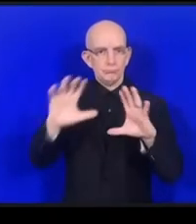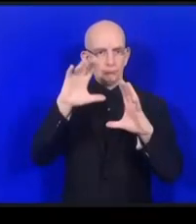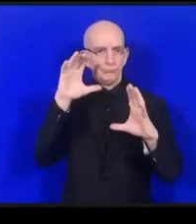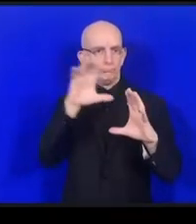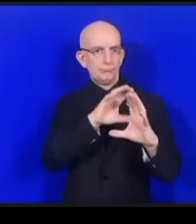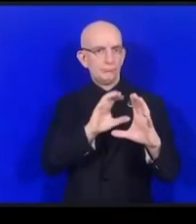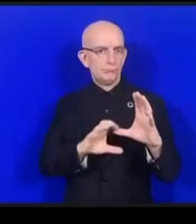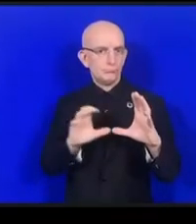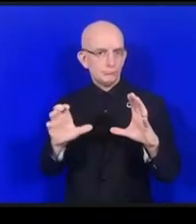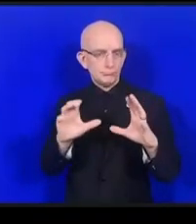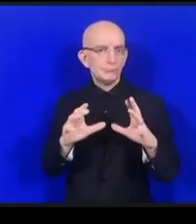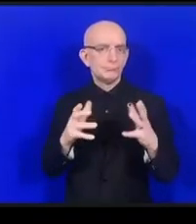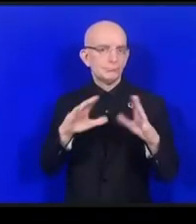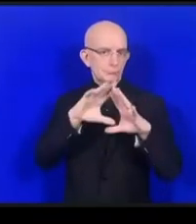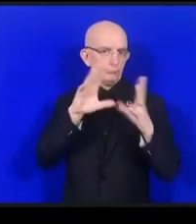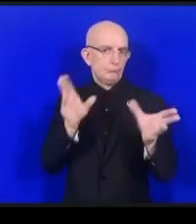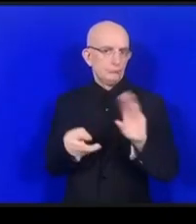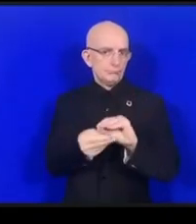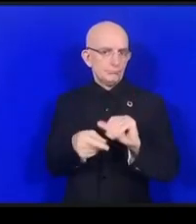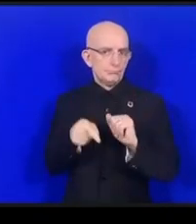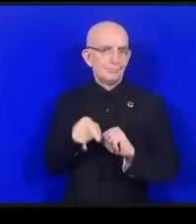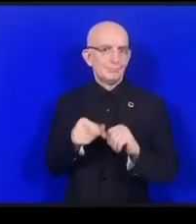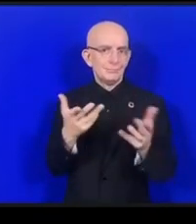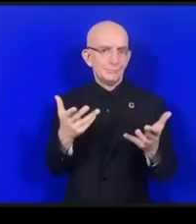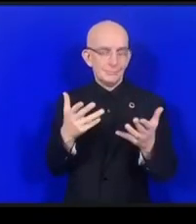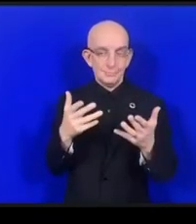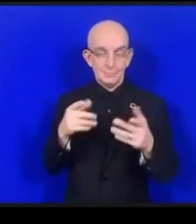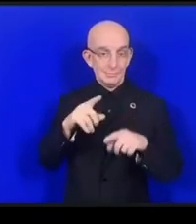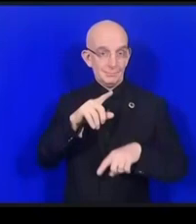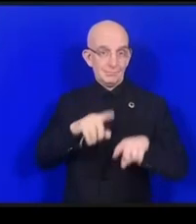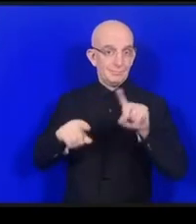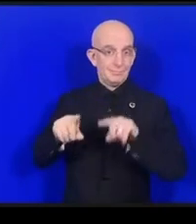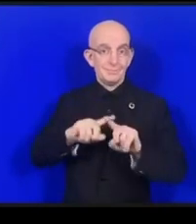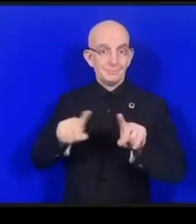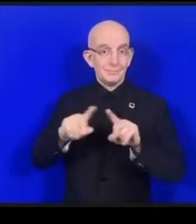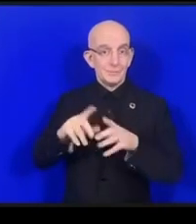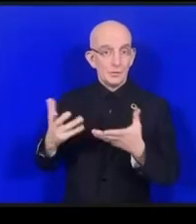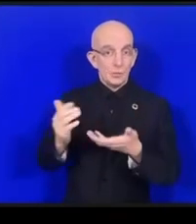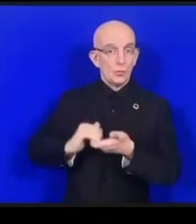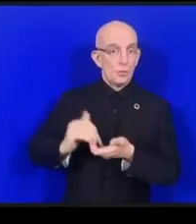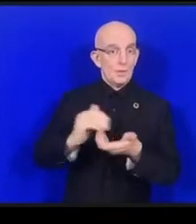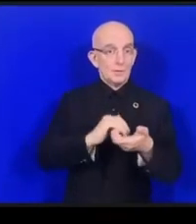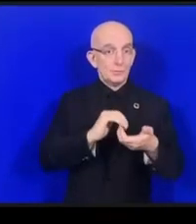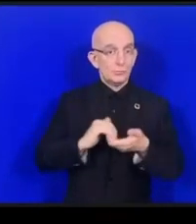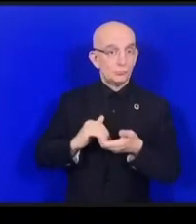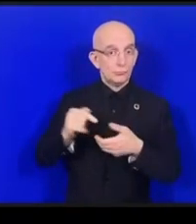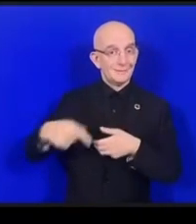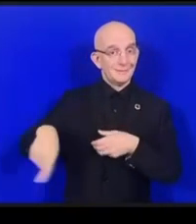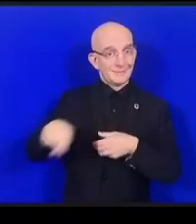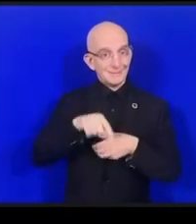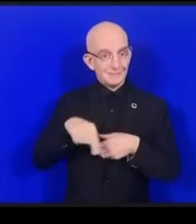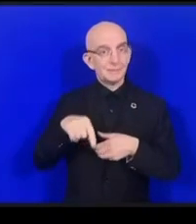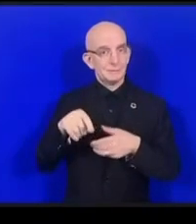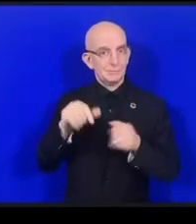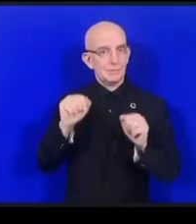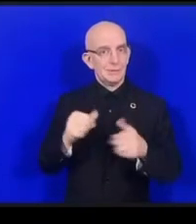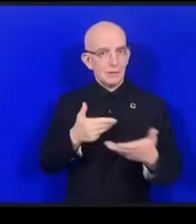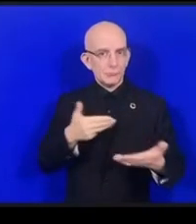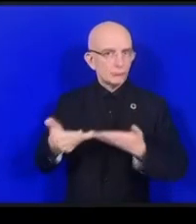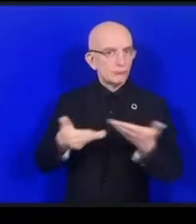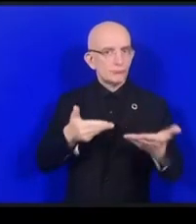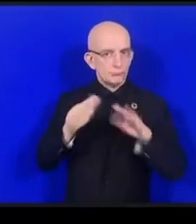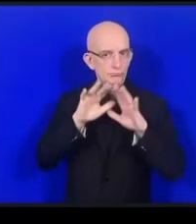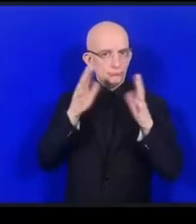сотрудничества между государственными членами Отвечая на ваш конкретный вопрос так как Я выступаю первой То